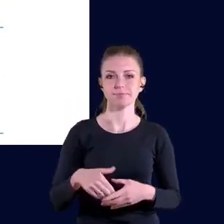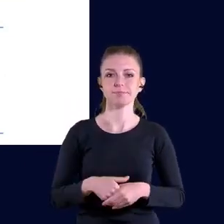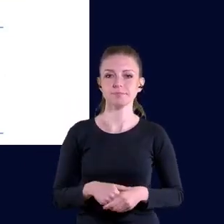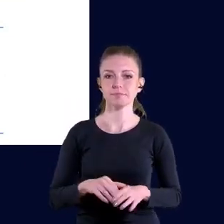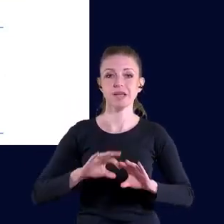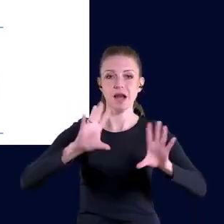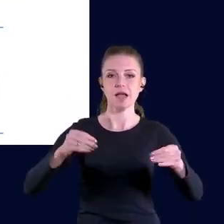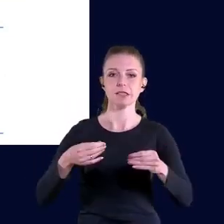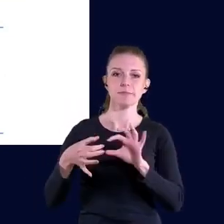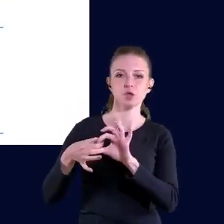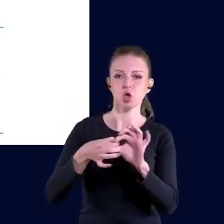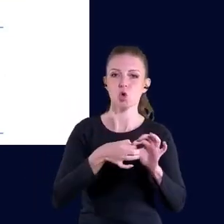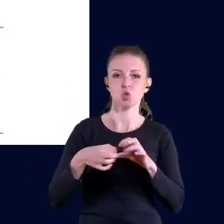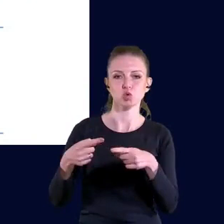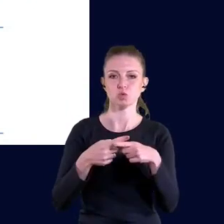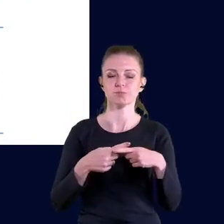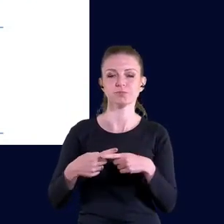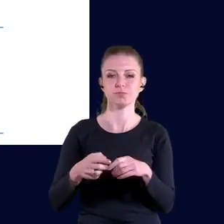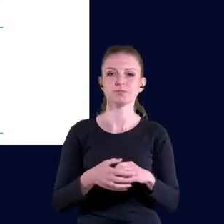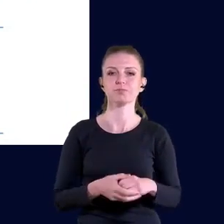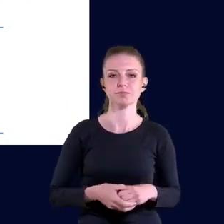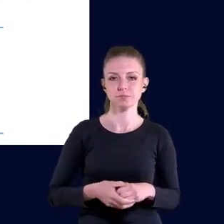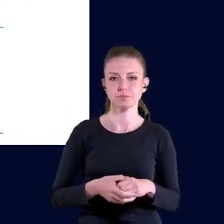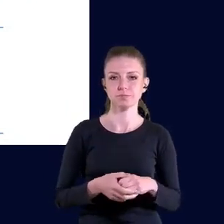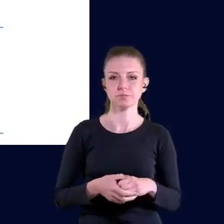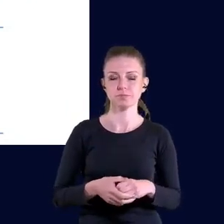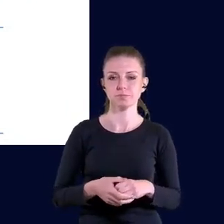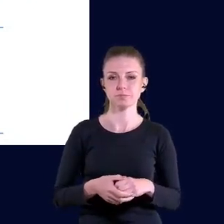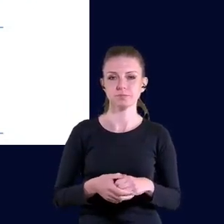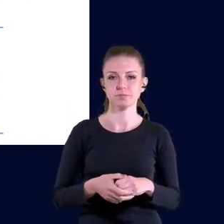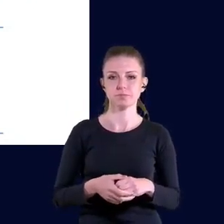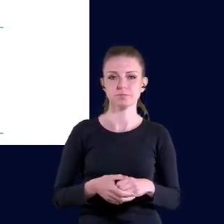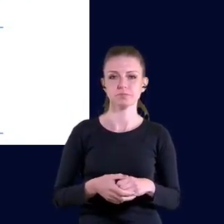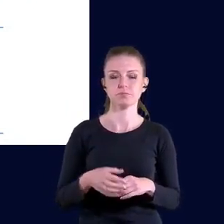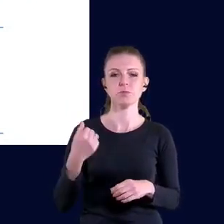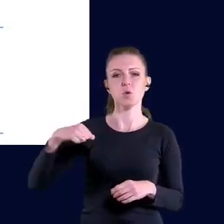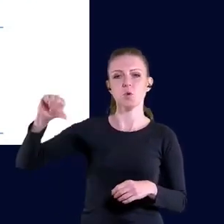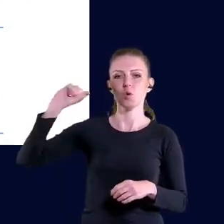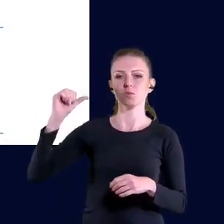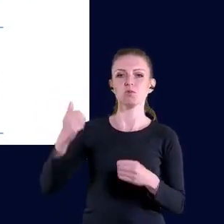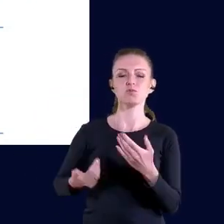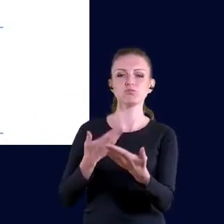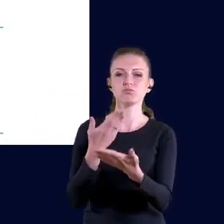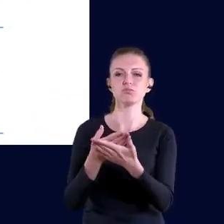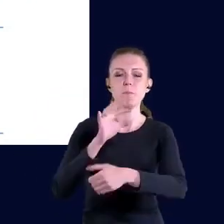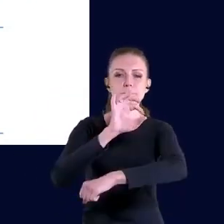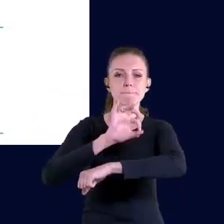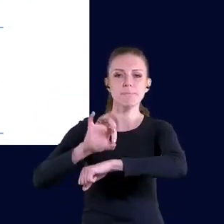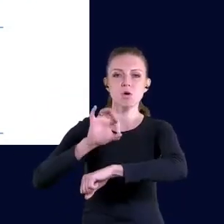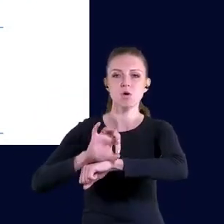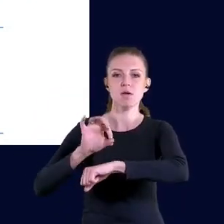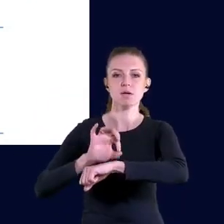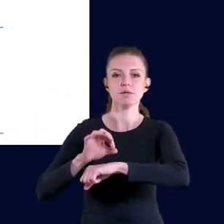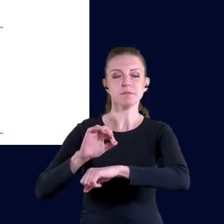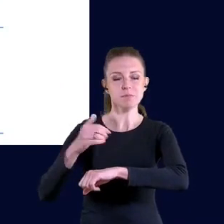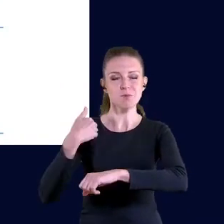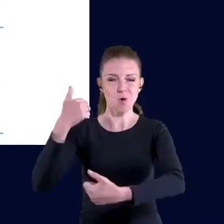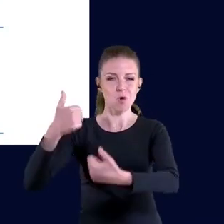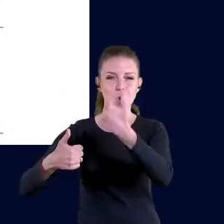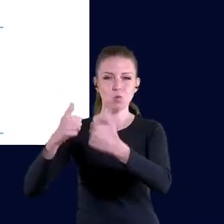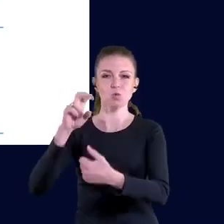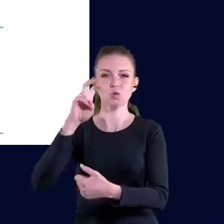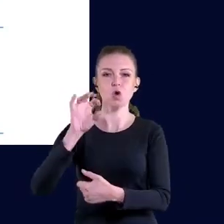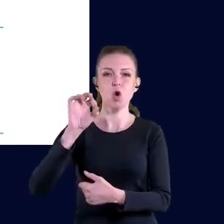tworzymy sojusz i ubiegłym roku złożyliśmy projekty w ramach konkursu